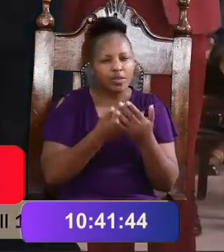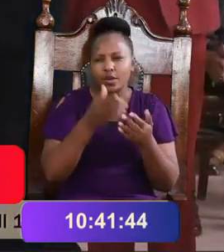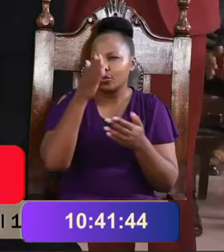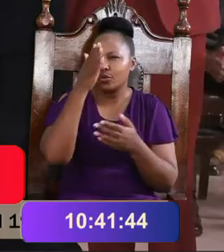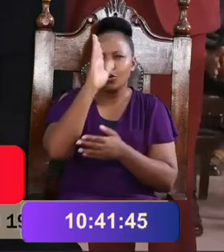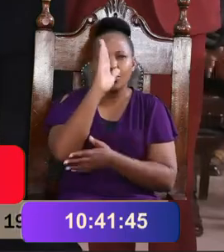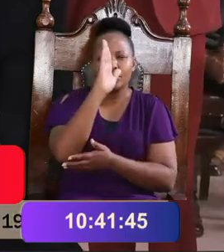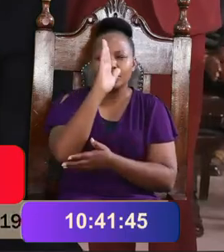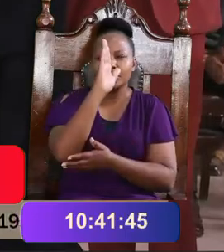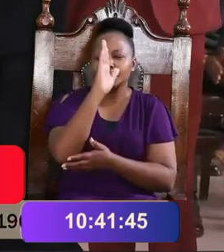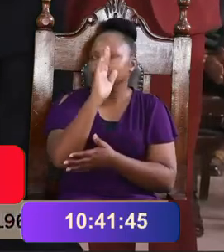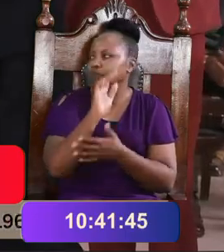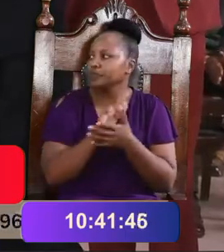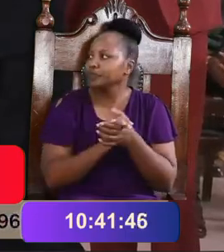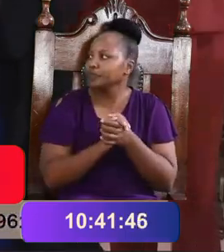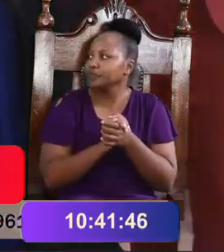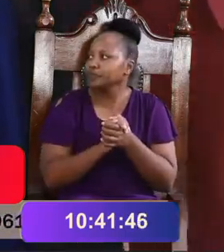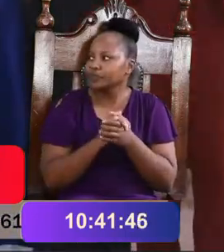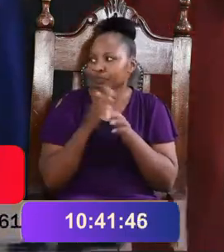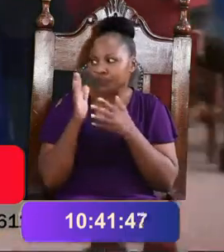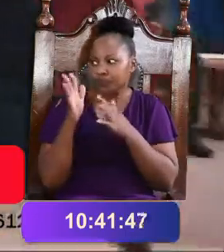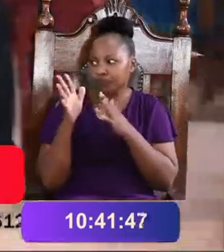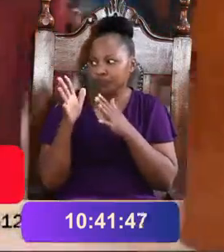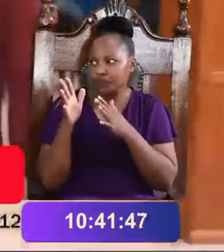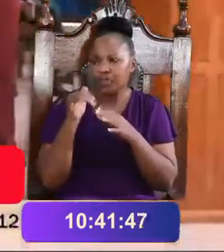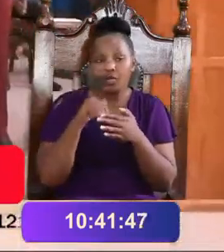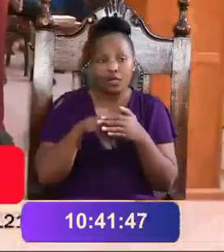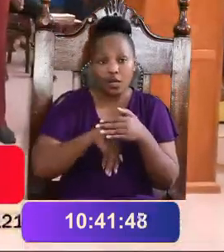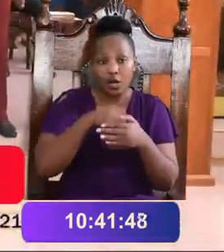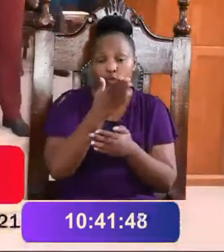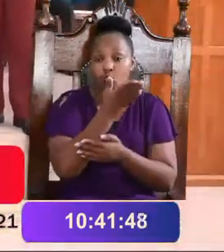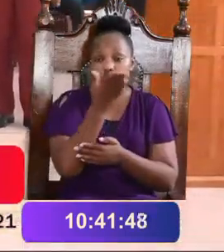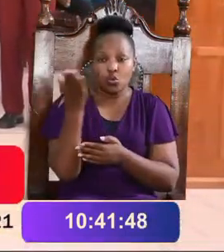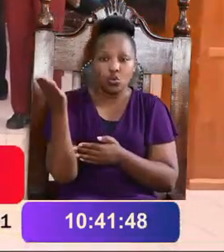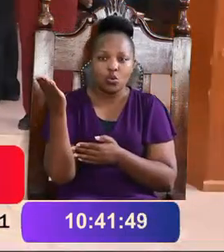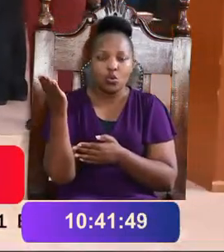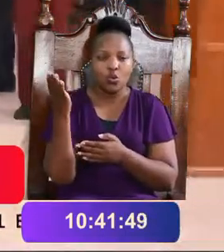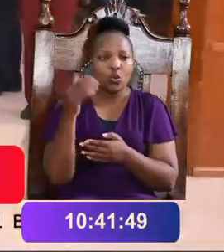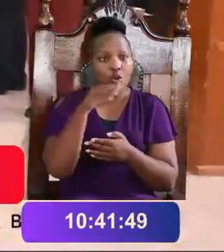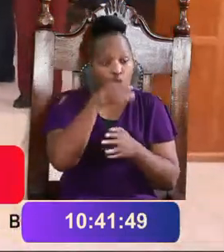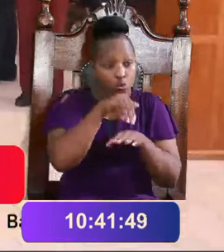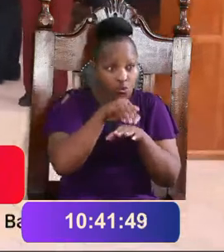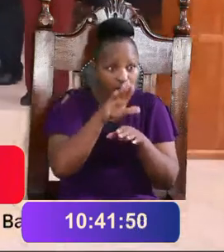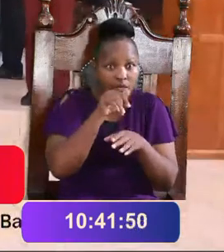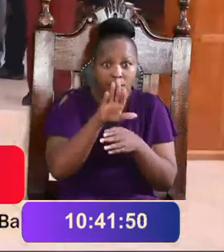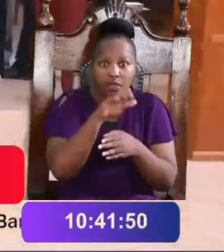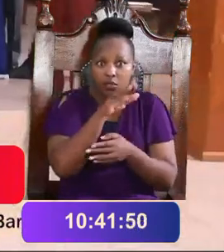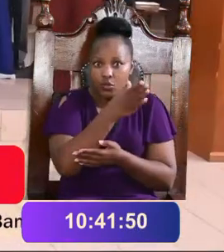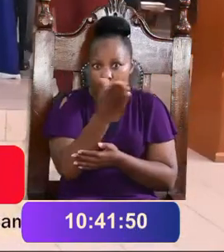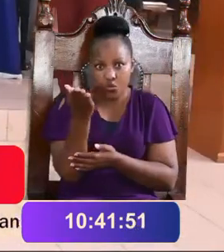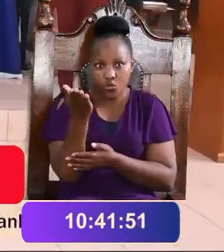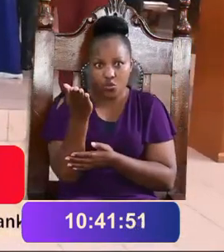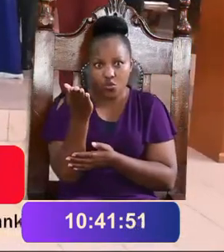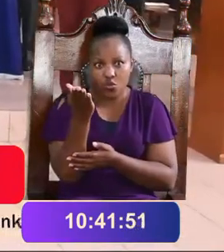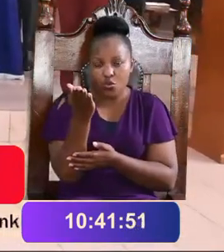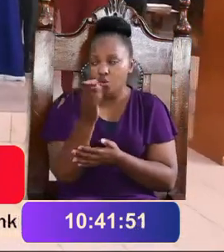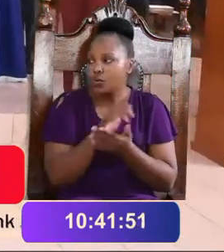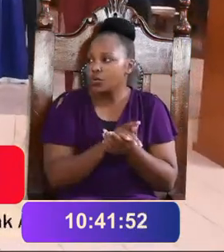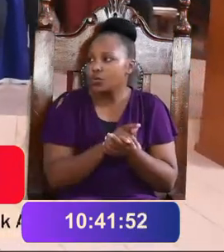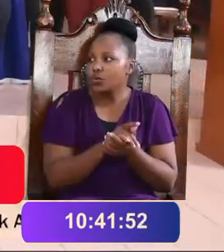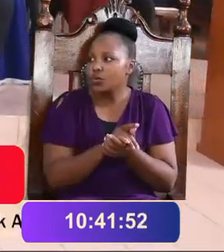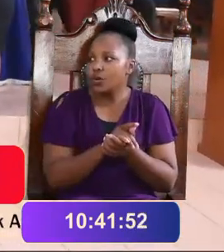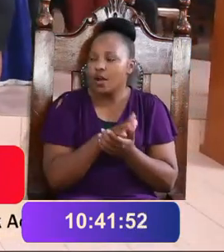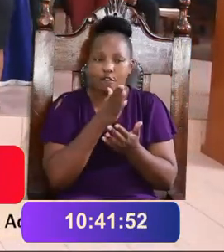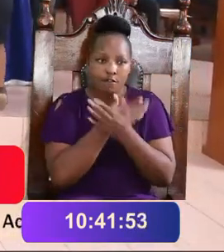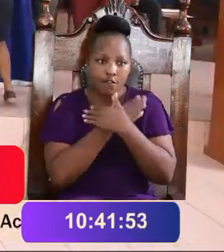that. As you go out, tunawatuma nyinyi kama wajumbe wetu.